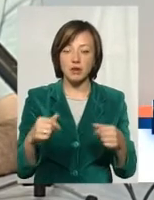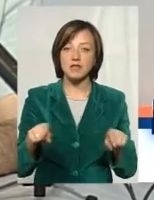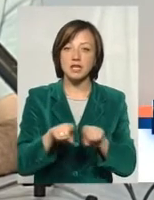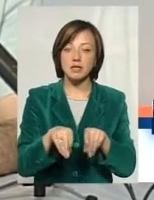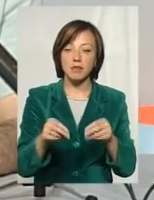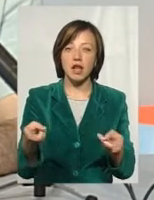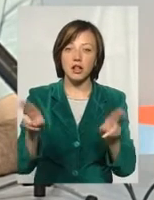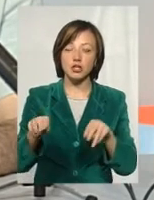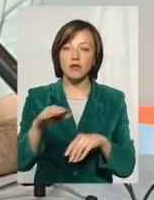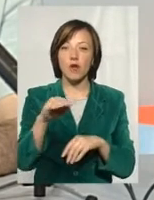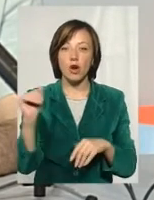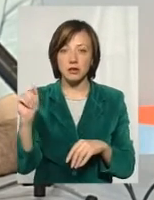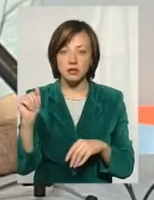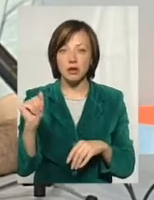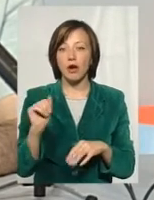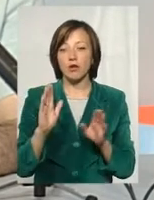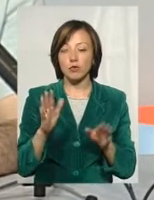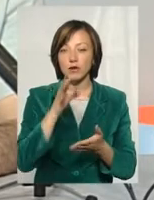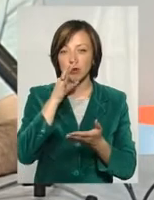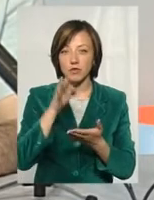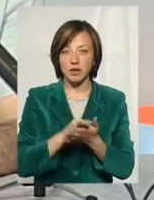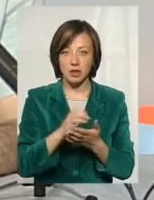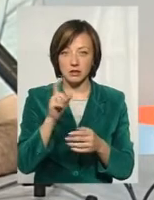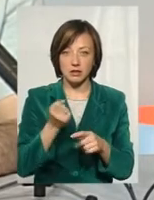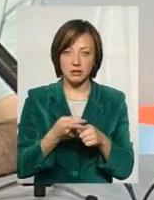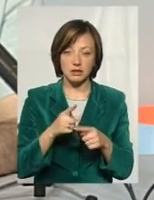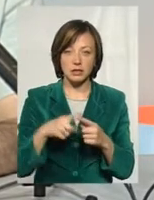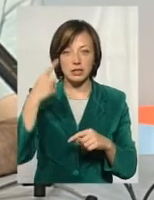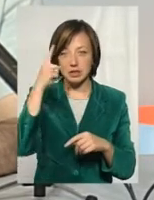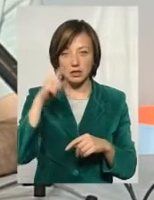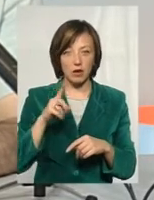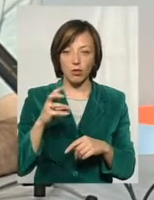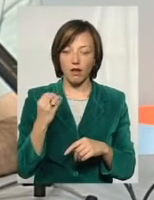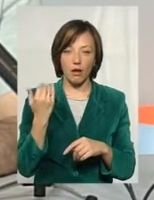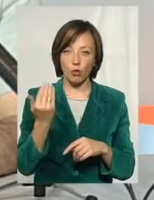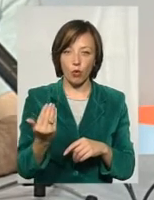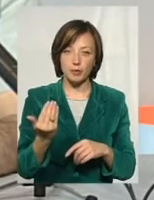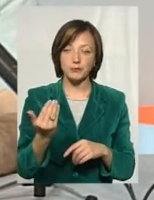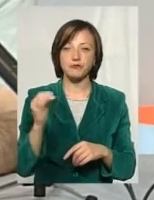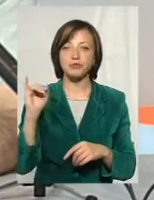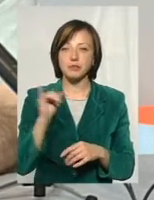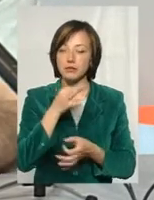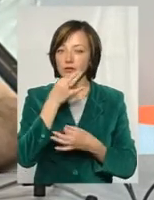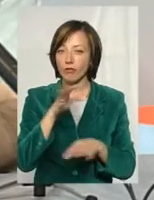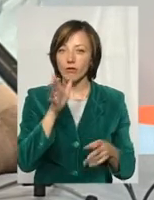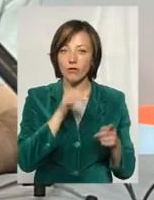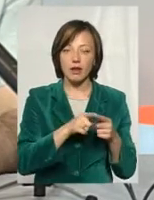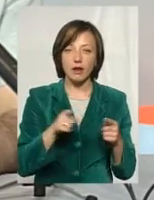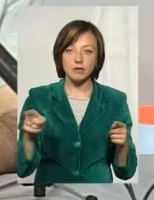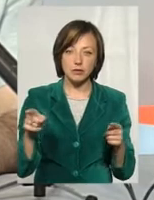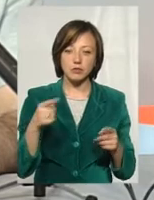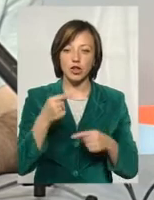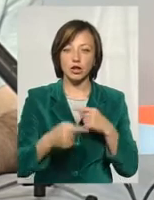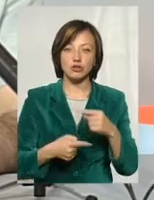земля лишиться в оренді, орендар буде за неї нести відповідальність, бо він знає все ж таки, що вона не його. І в будь-який час його